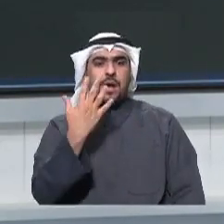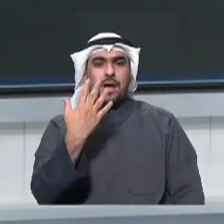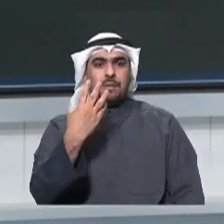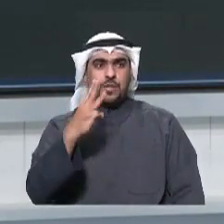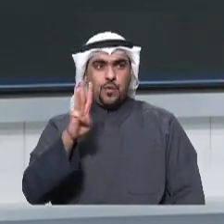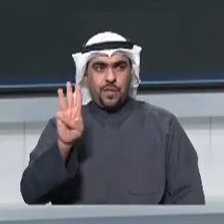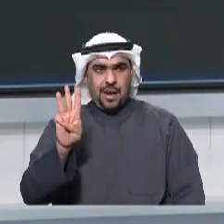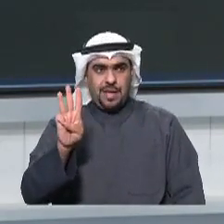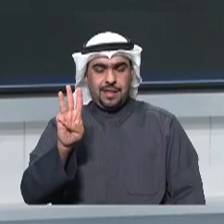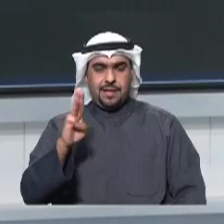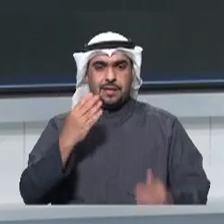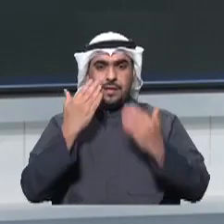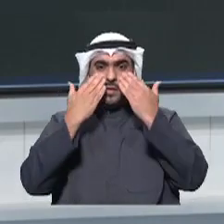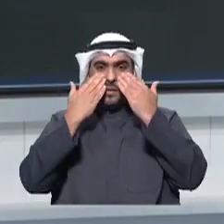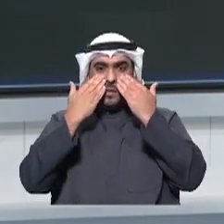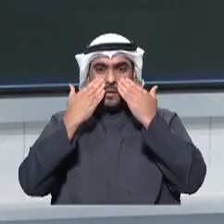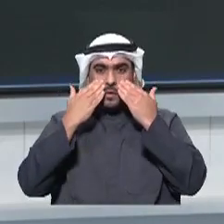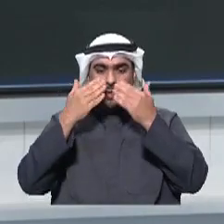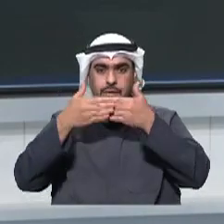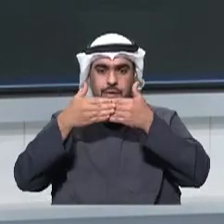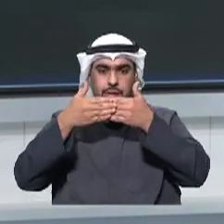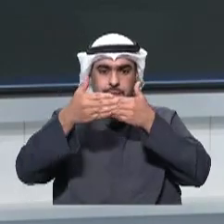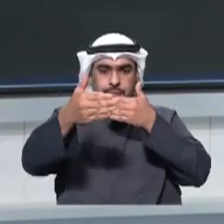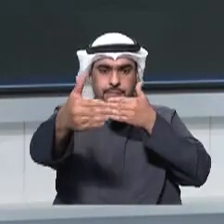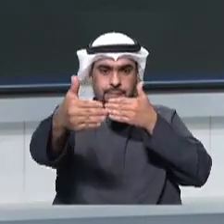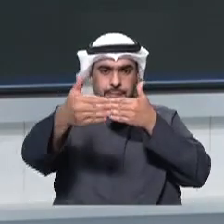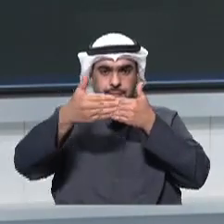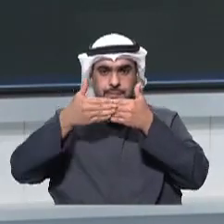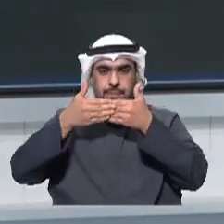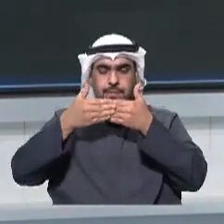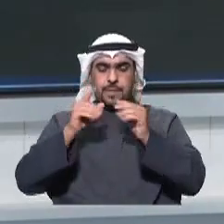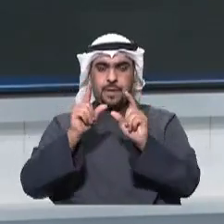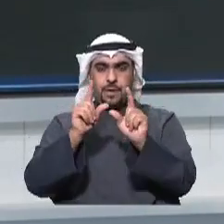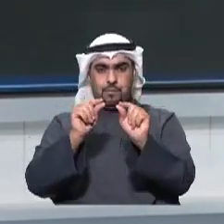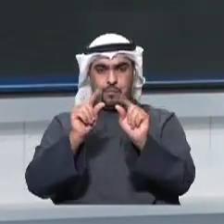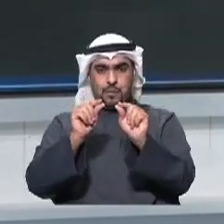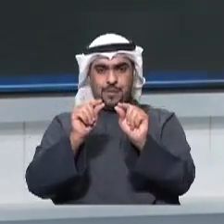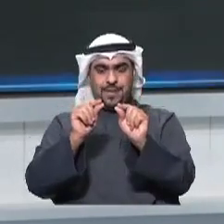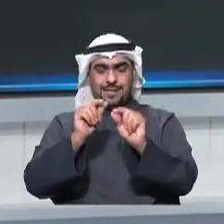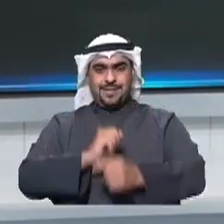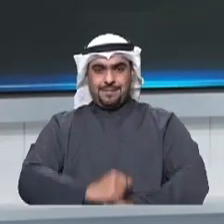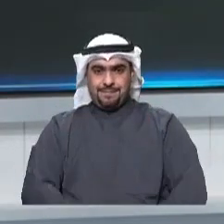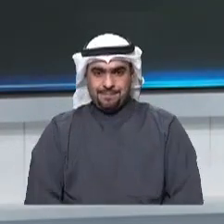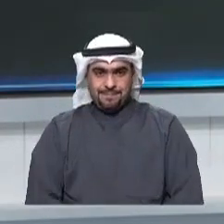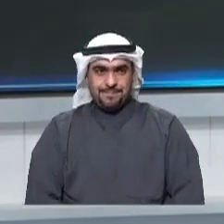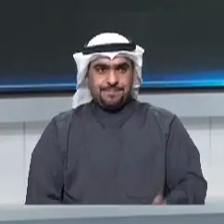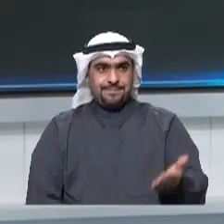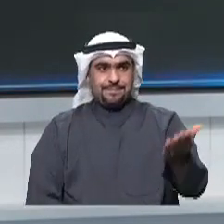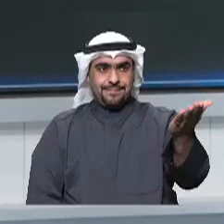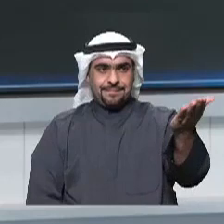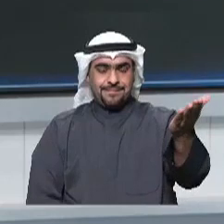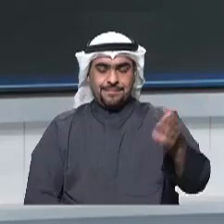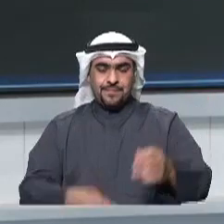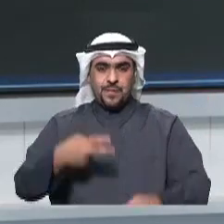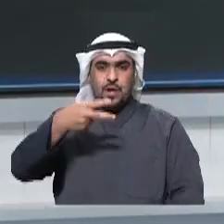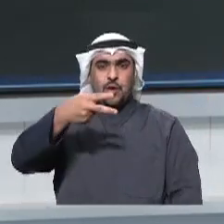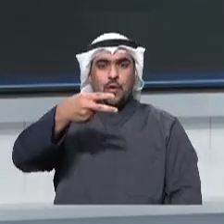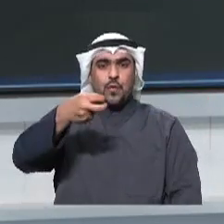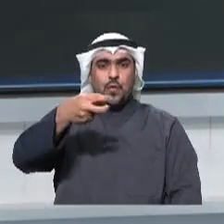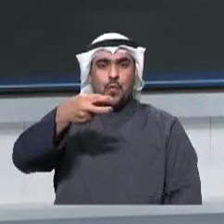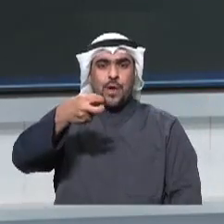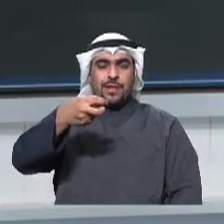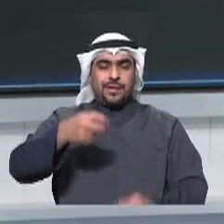حول 35% رطوبة نسبية، ورؤية أفقية ممتازة تجاوز 10 كيلو متوقع، أجواء غائمة